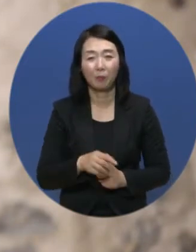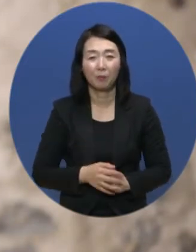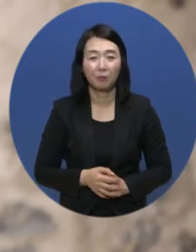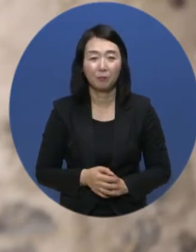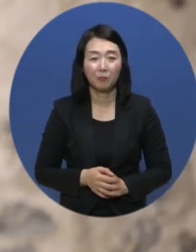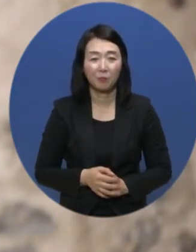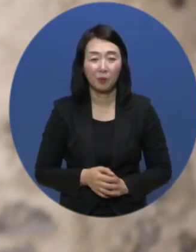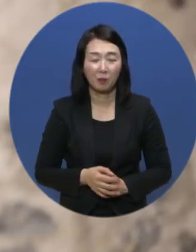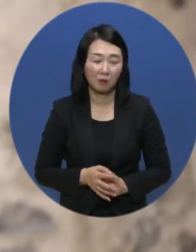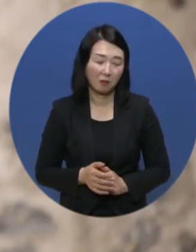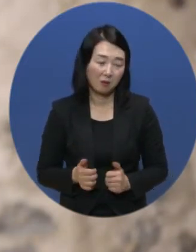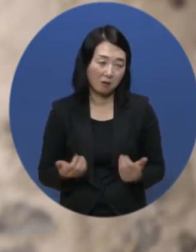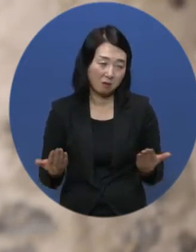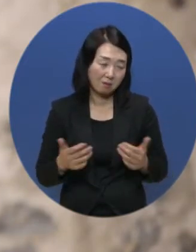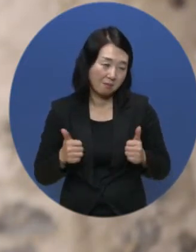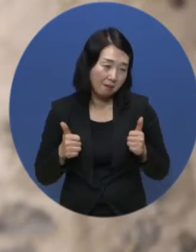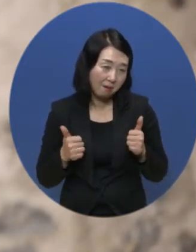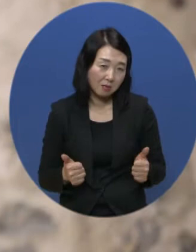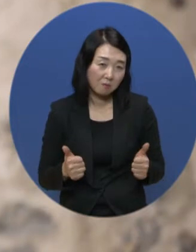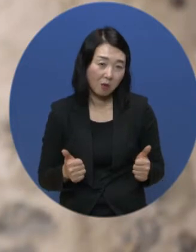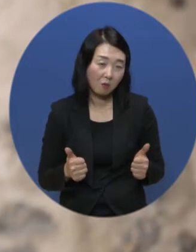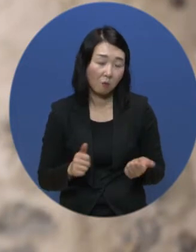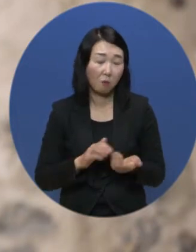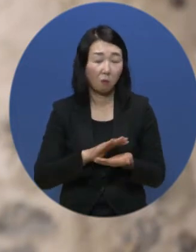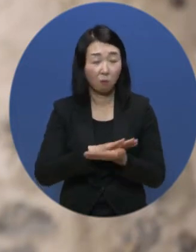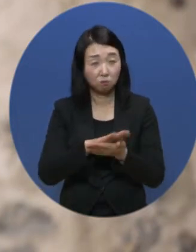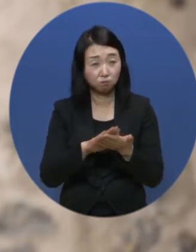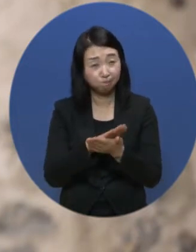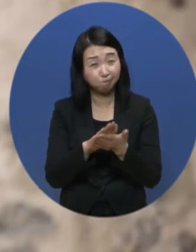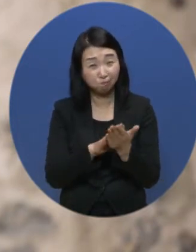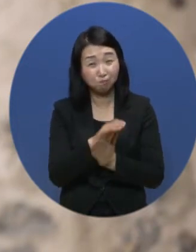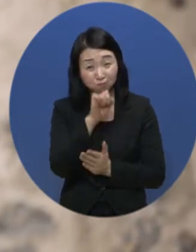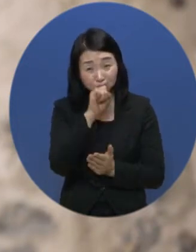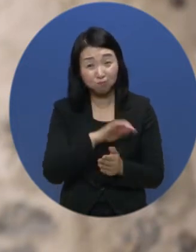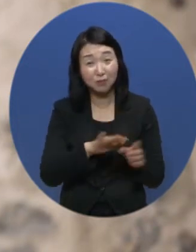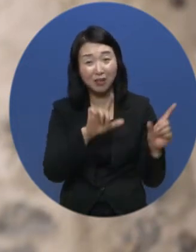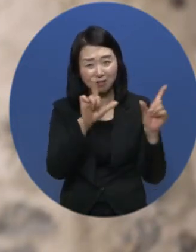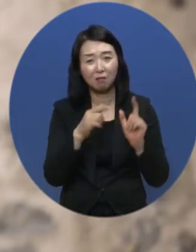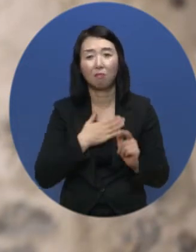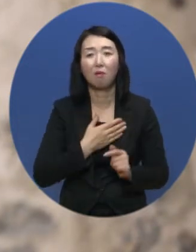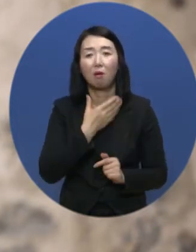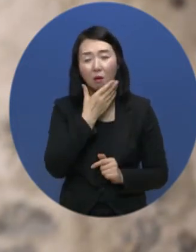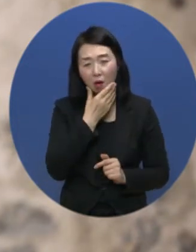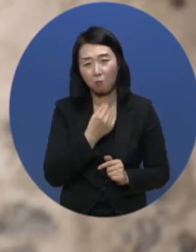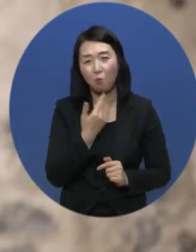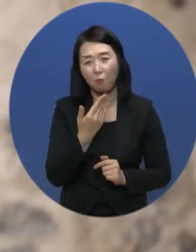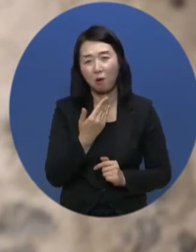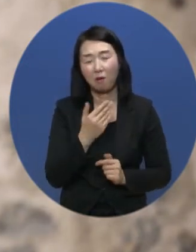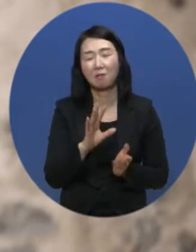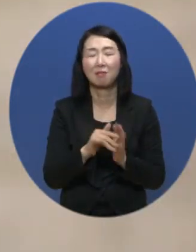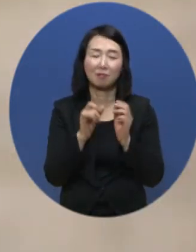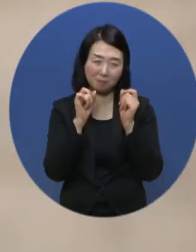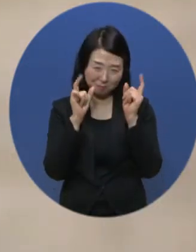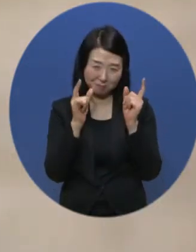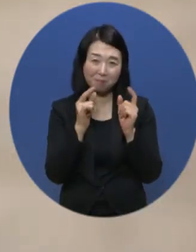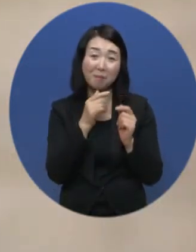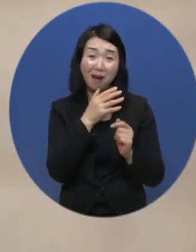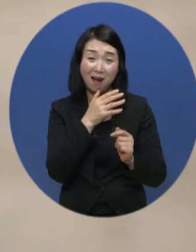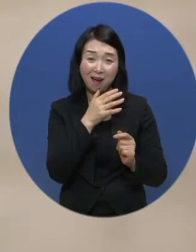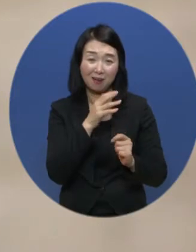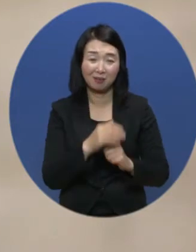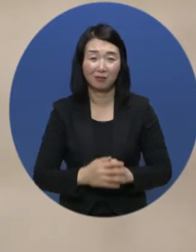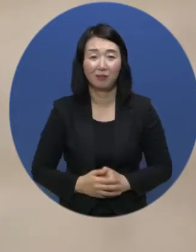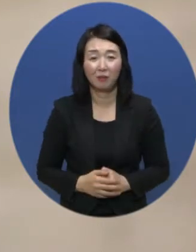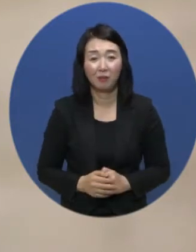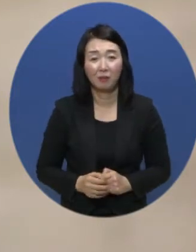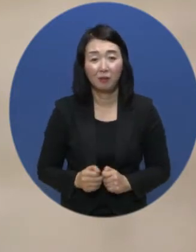열심히 일하고 사이좋게 지내면 나도 행복해질 수 있겠구나. 전 그걸 깨달았습니다. 이후